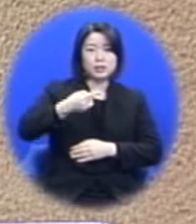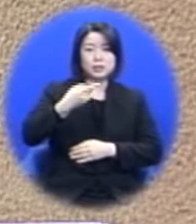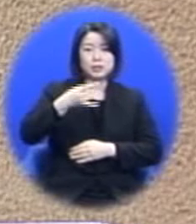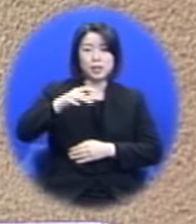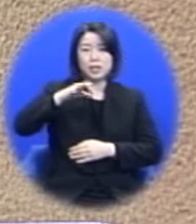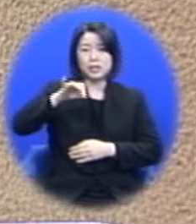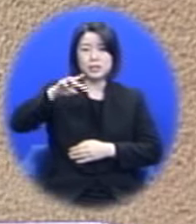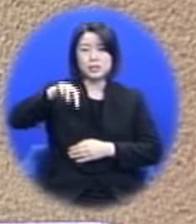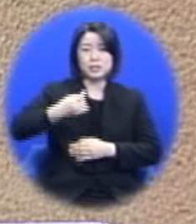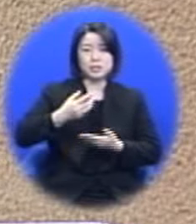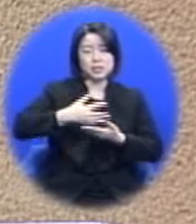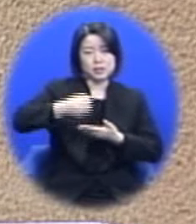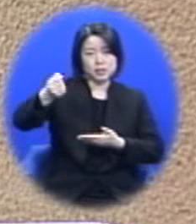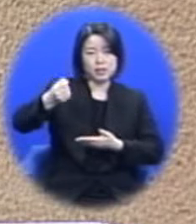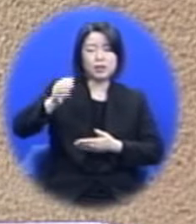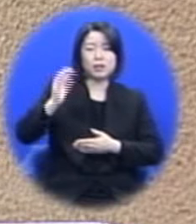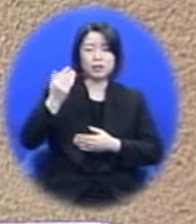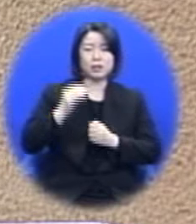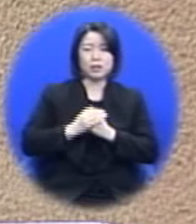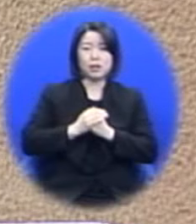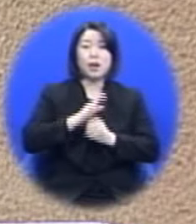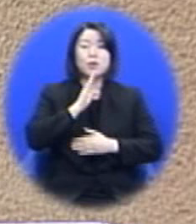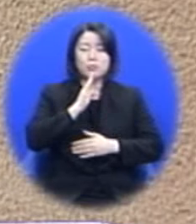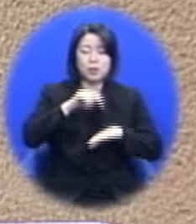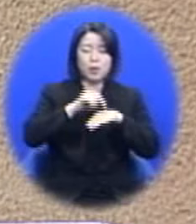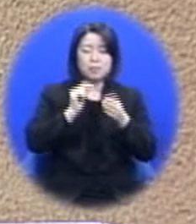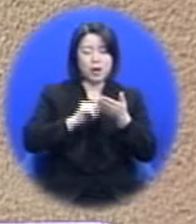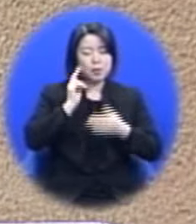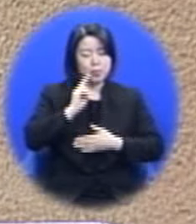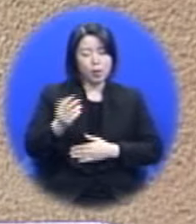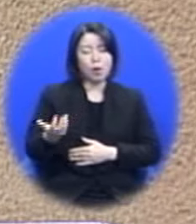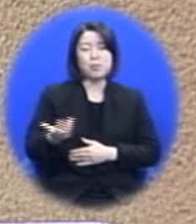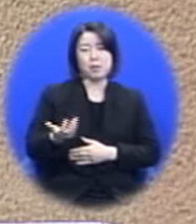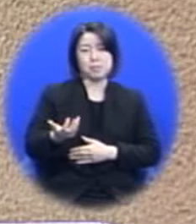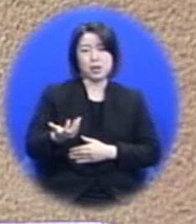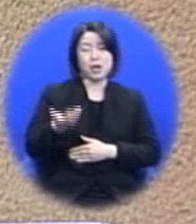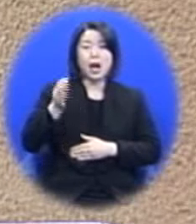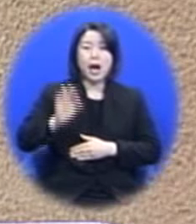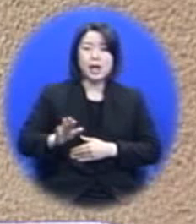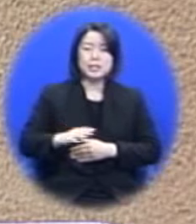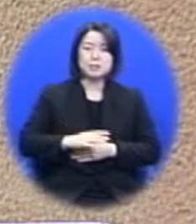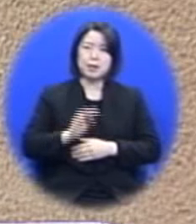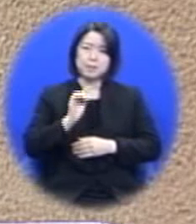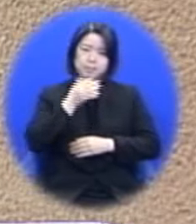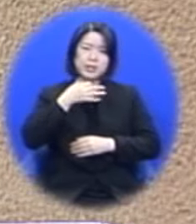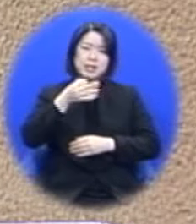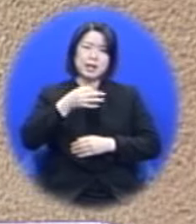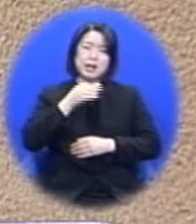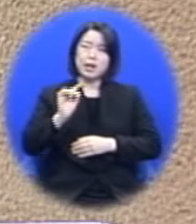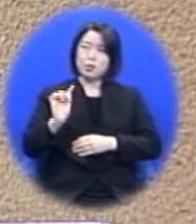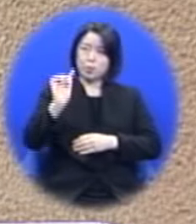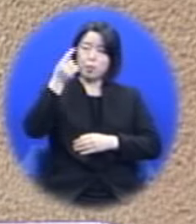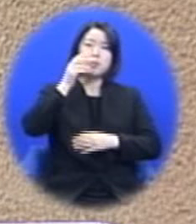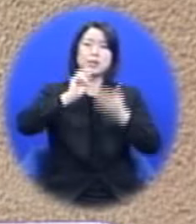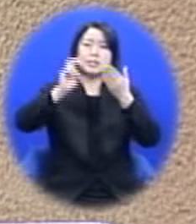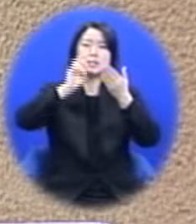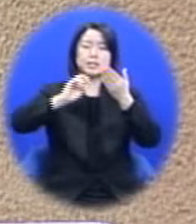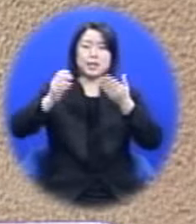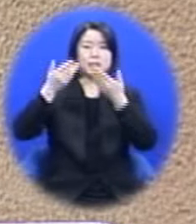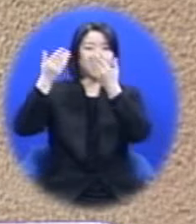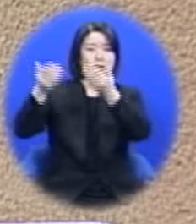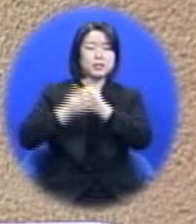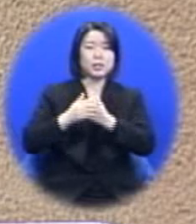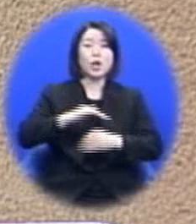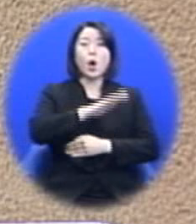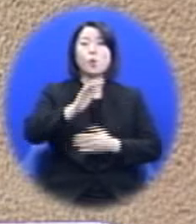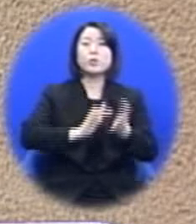데려가셨네. 물론 마음이 너무 아프네. 하지만 소리 높여 찬양하세. 우리